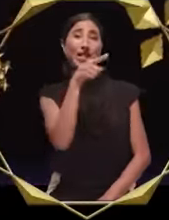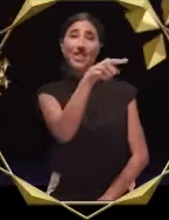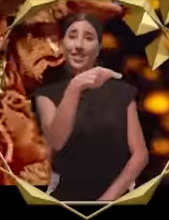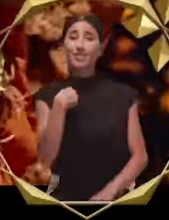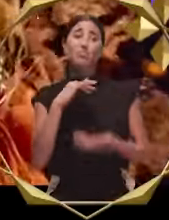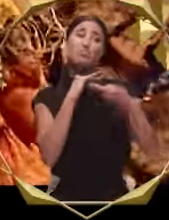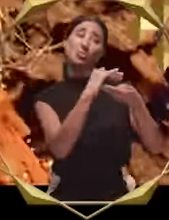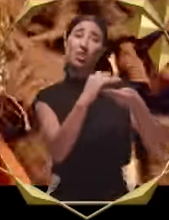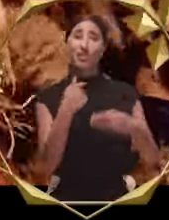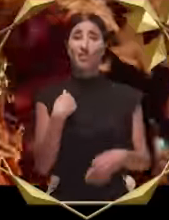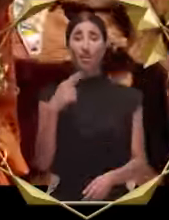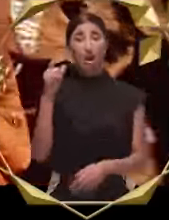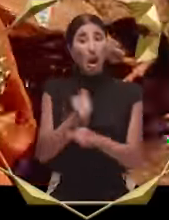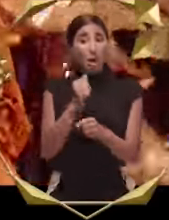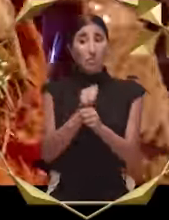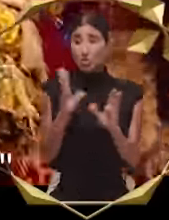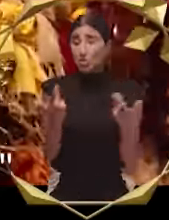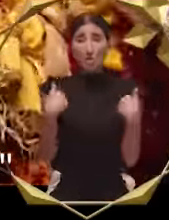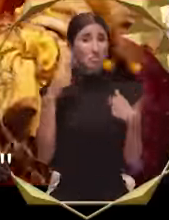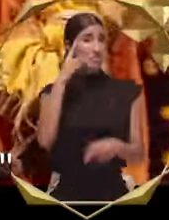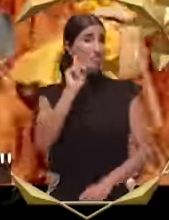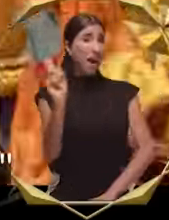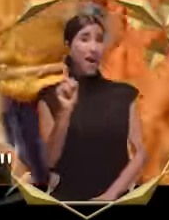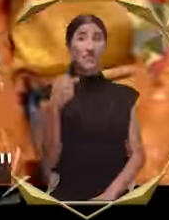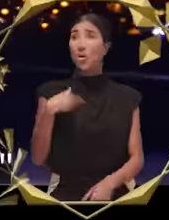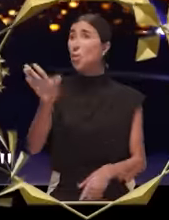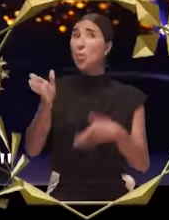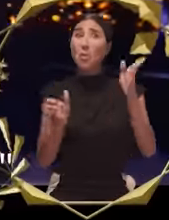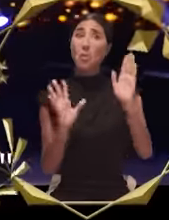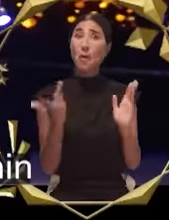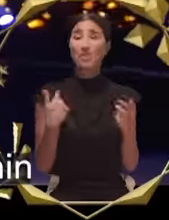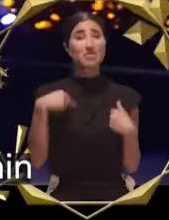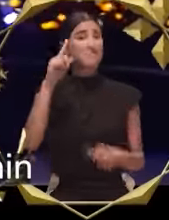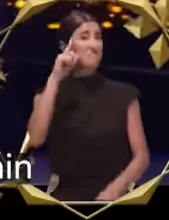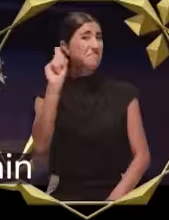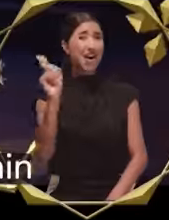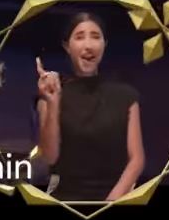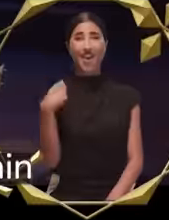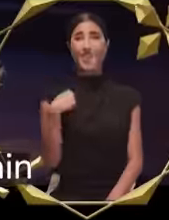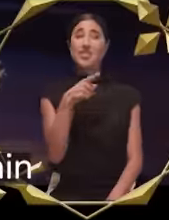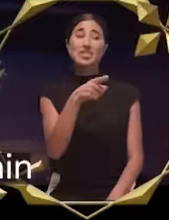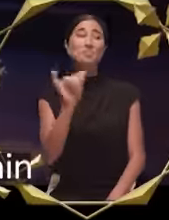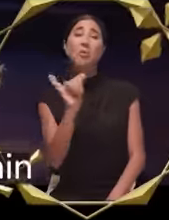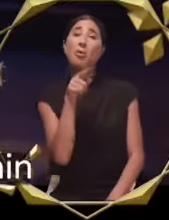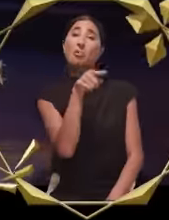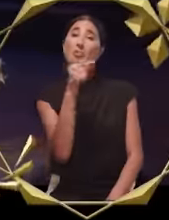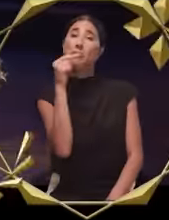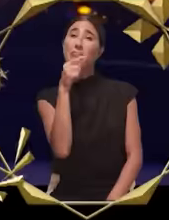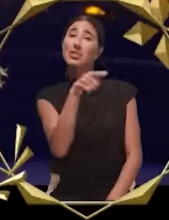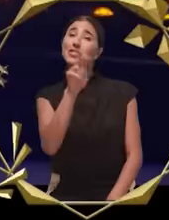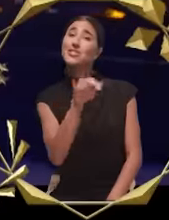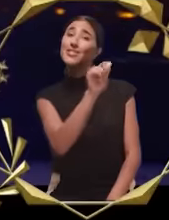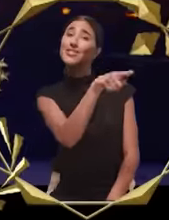كزين سنفعل لا نعرف ماذا ونذهب لا نعرف أين لأجلي زين فلا